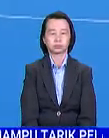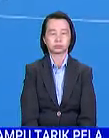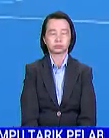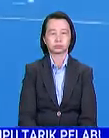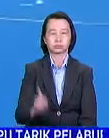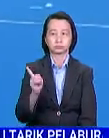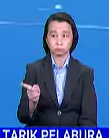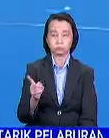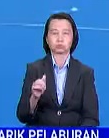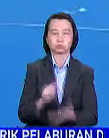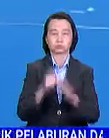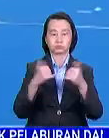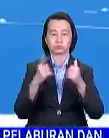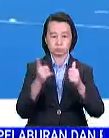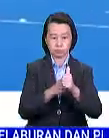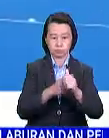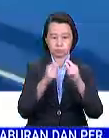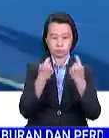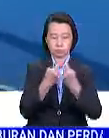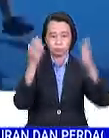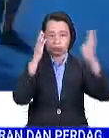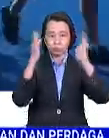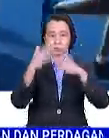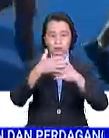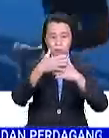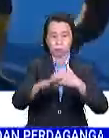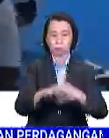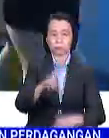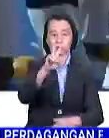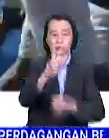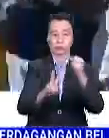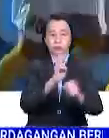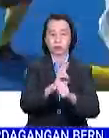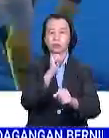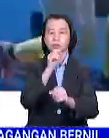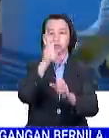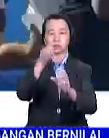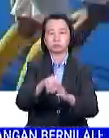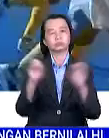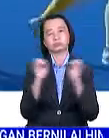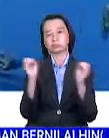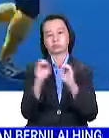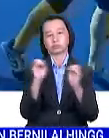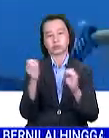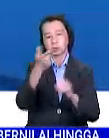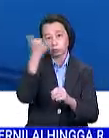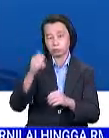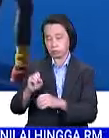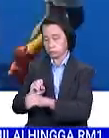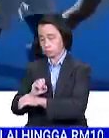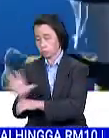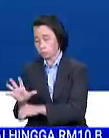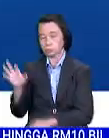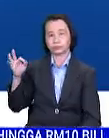ini merupakan aksi pertama bagi skuad kebangsaan selepas 2 tahun tidak menyertai sebarang Siri jelajah ekoran tanda